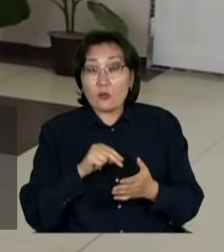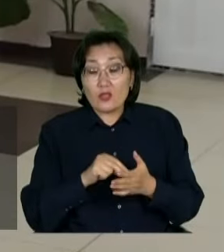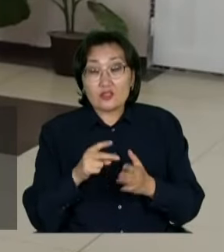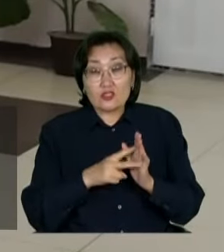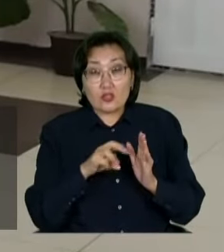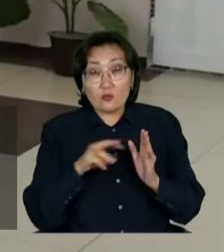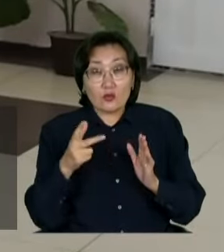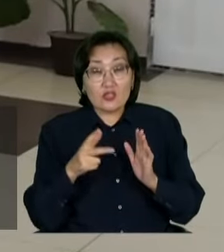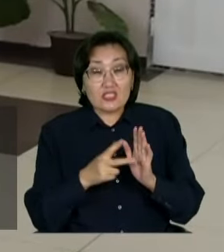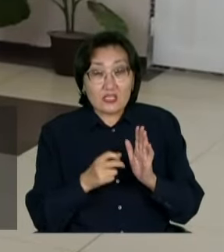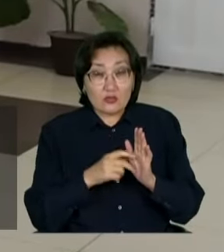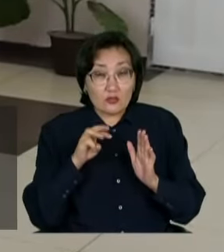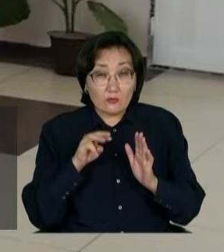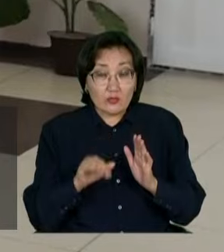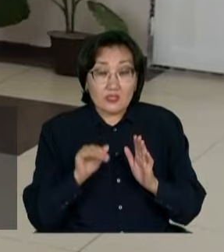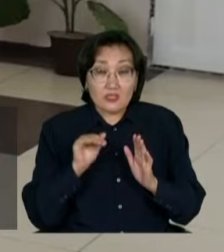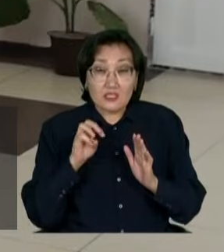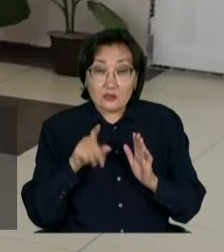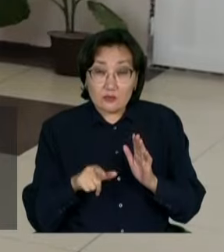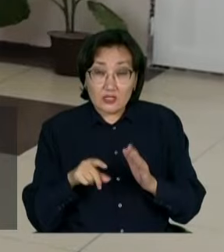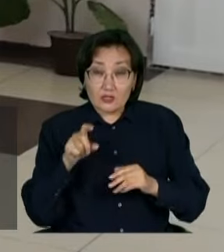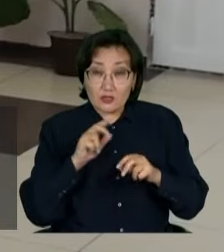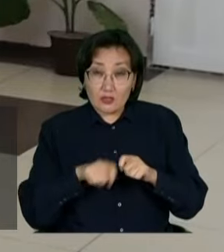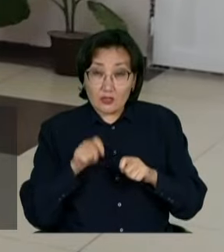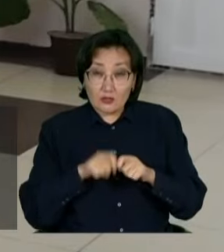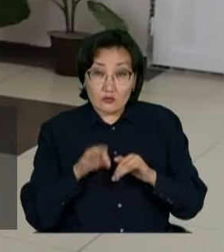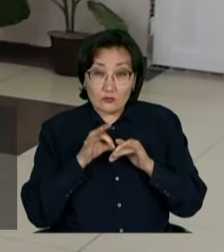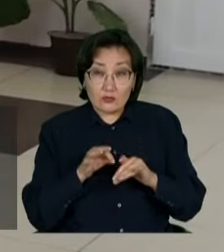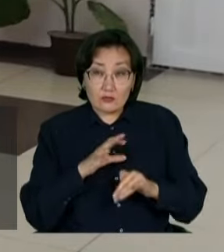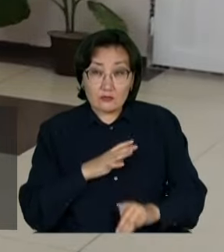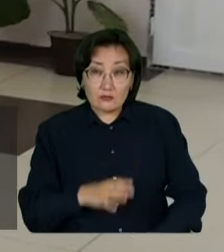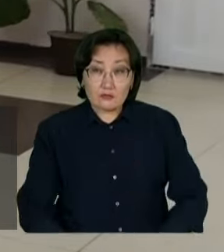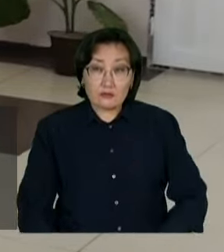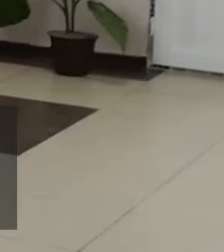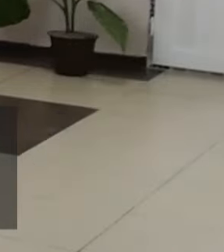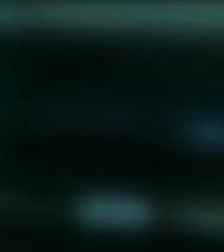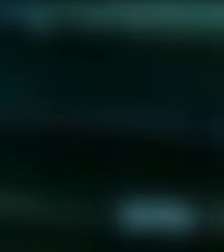таңда табиғи қорғау прокуратурасы экология заңының талаптары бойынша талдау жұмыстары жүргізілуде.